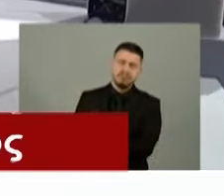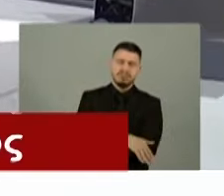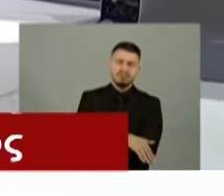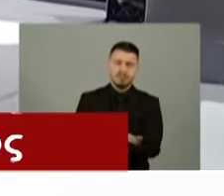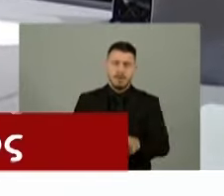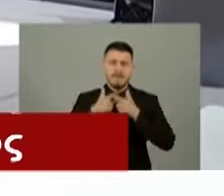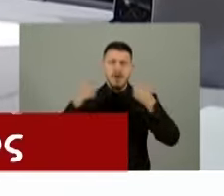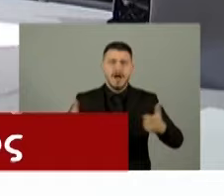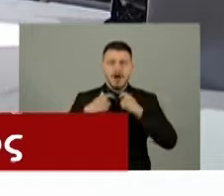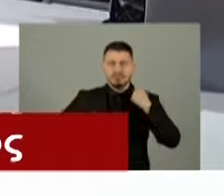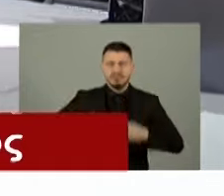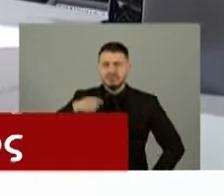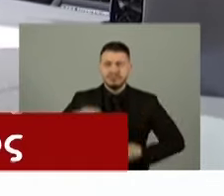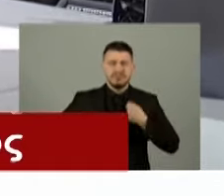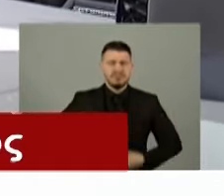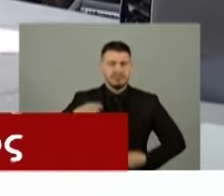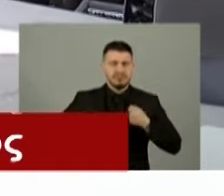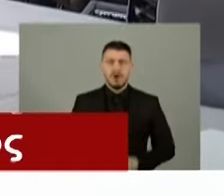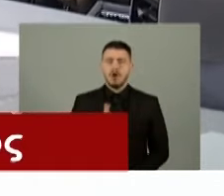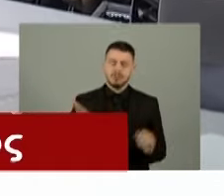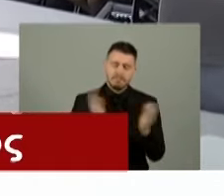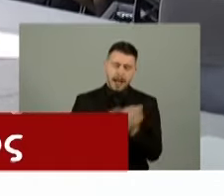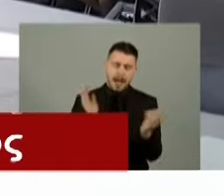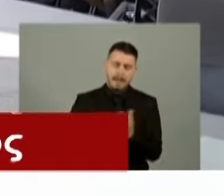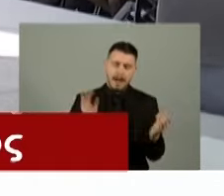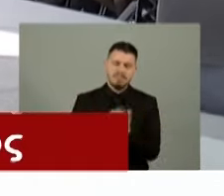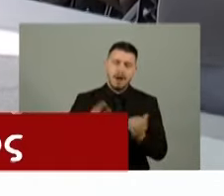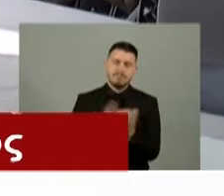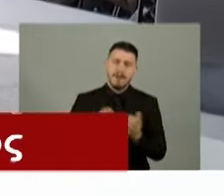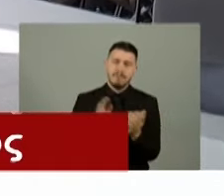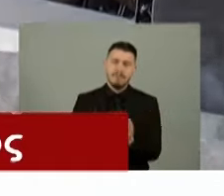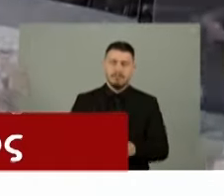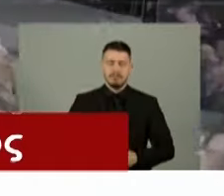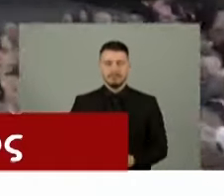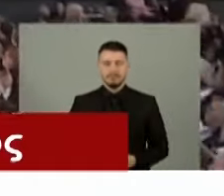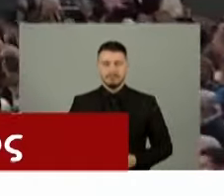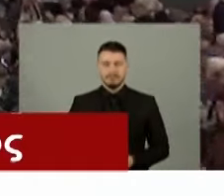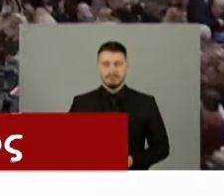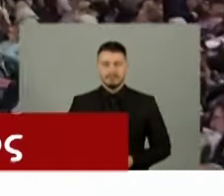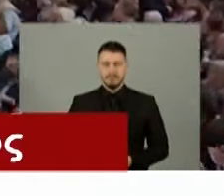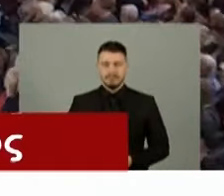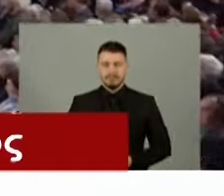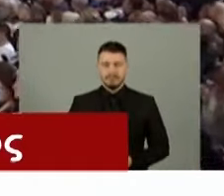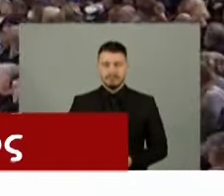μικροί ναρκισισμοί, εν πάση περιπτώσει. Οπότε θα είναι ένα ΣΥΡΙΖΑ πολύ διαφορετικός από αυτός